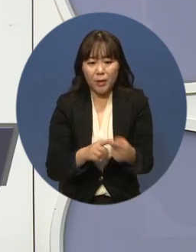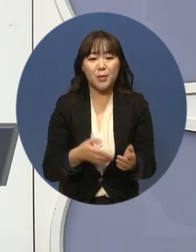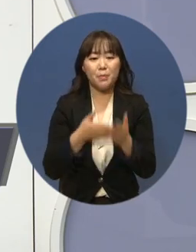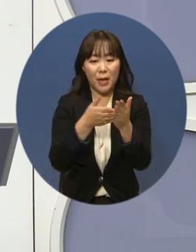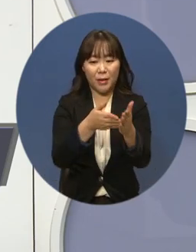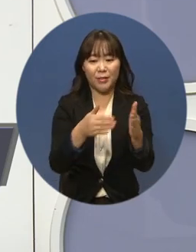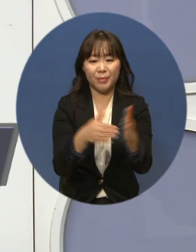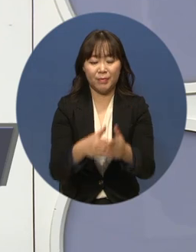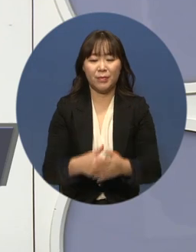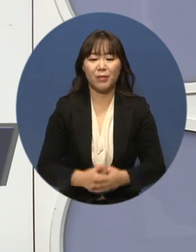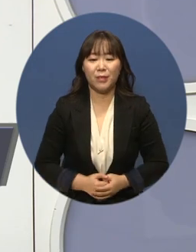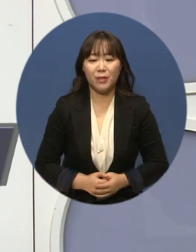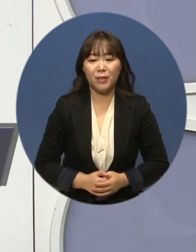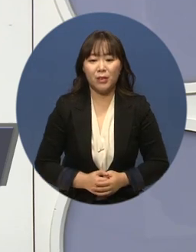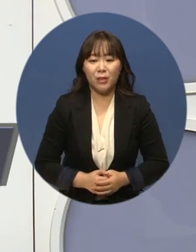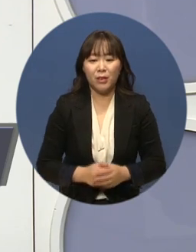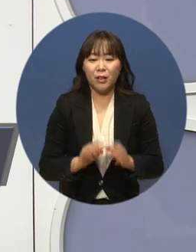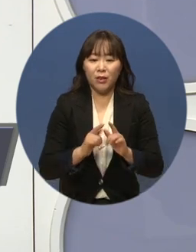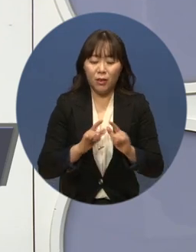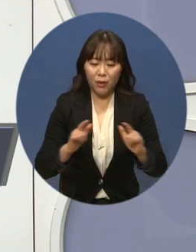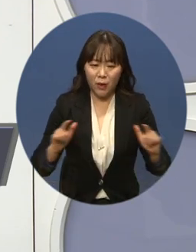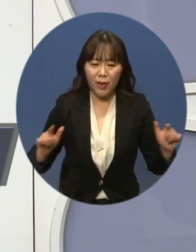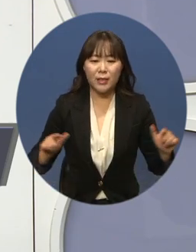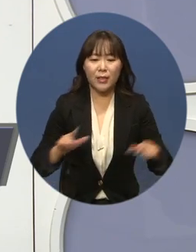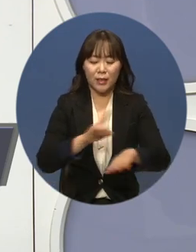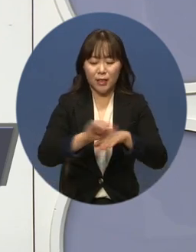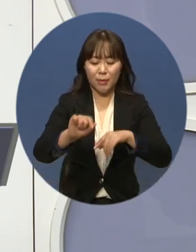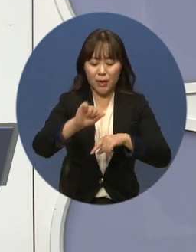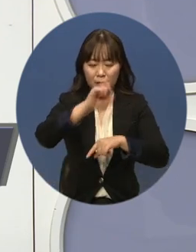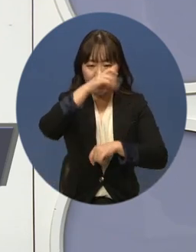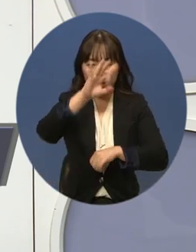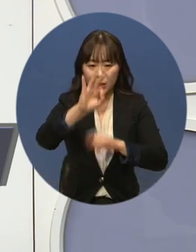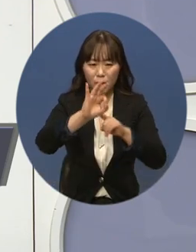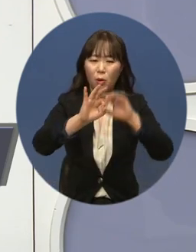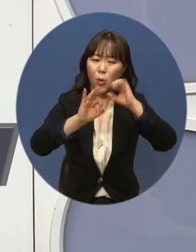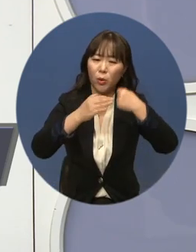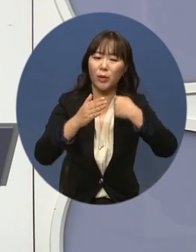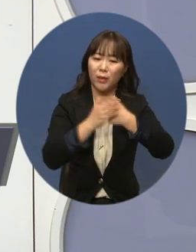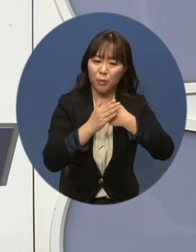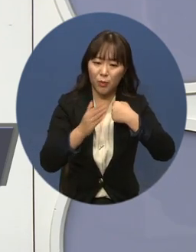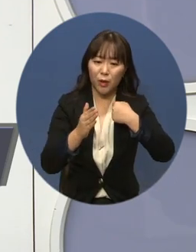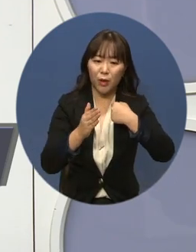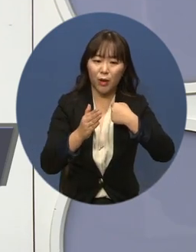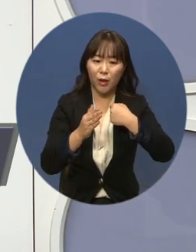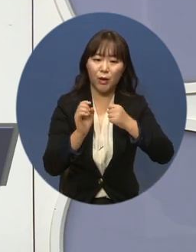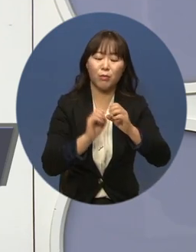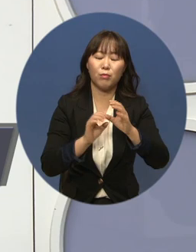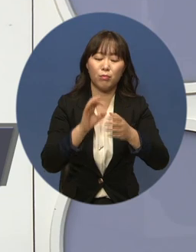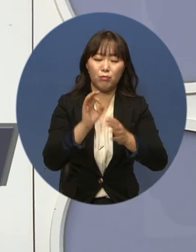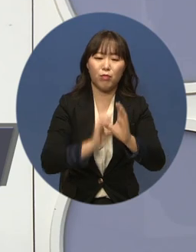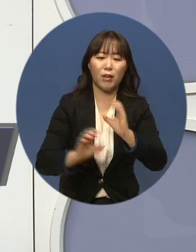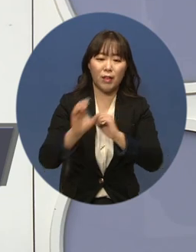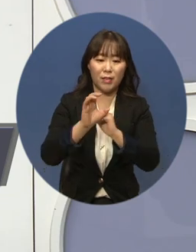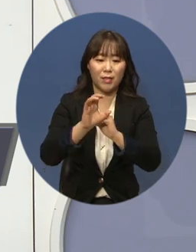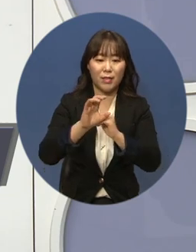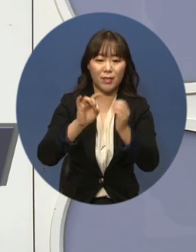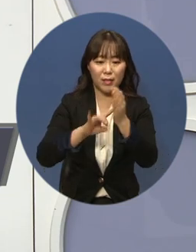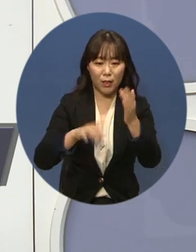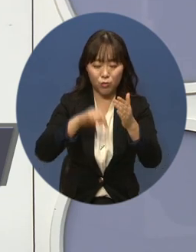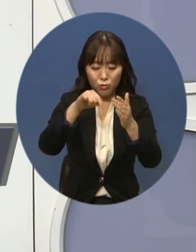내기도 했고요. 또 여러 가지 이제 뭐 이 지방 재정이 어렵기 때문에 부가가치세의